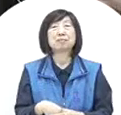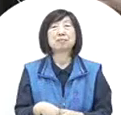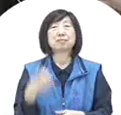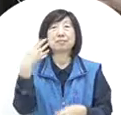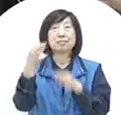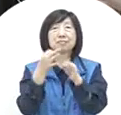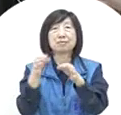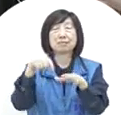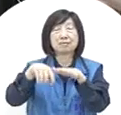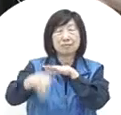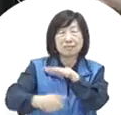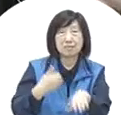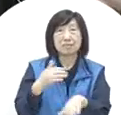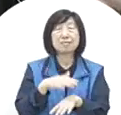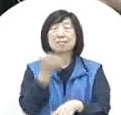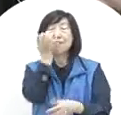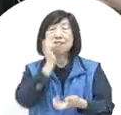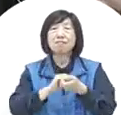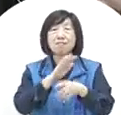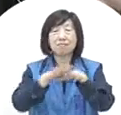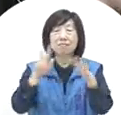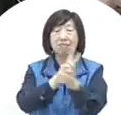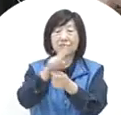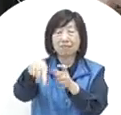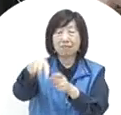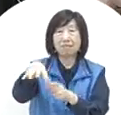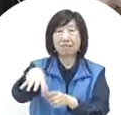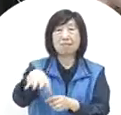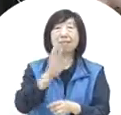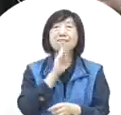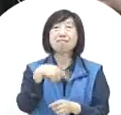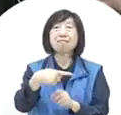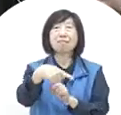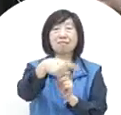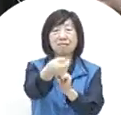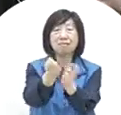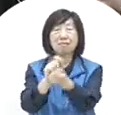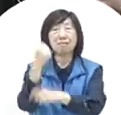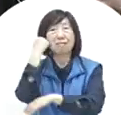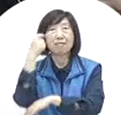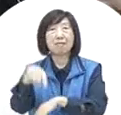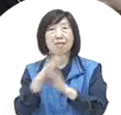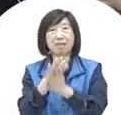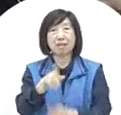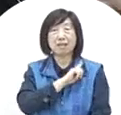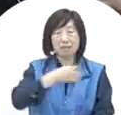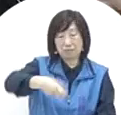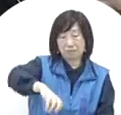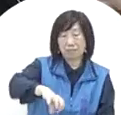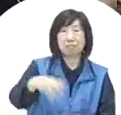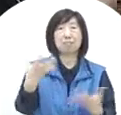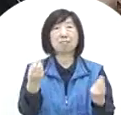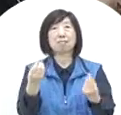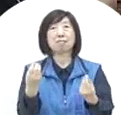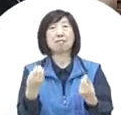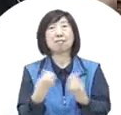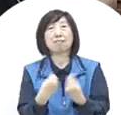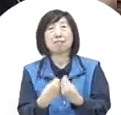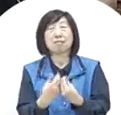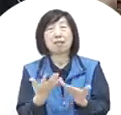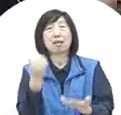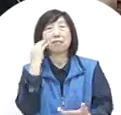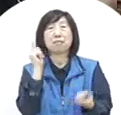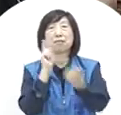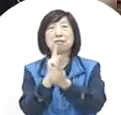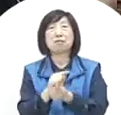深坑石碇平陵乌来这边，但是水库旁边的居民却没有自来水可用，该怎么办呢？如果遇到